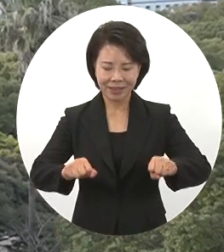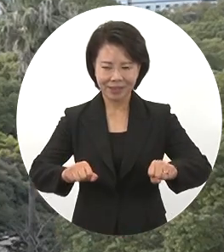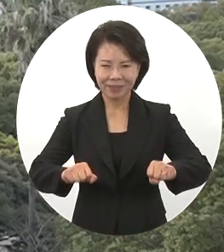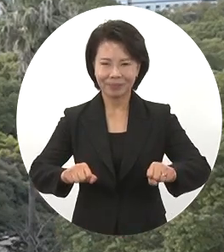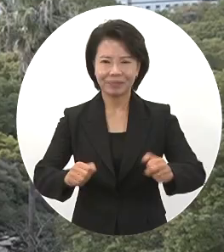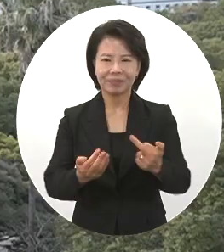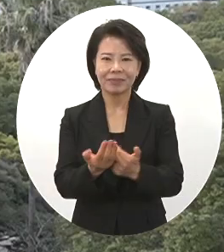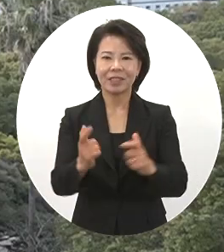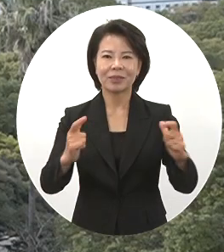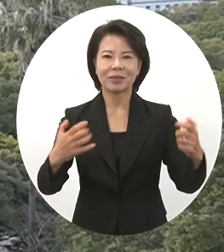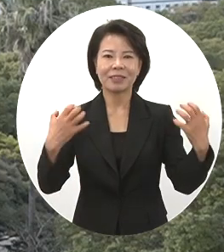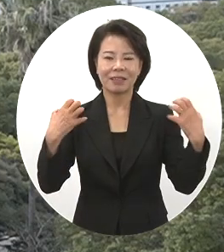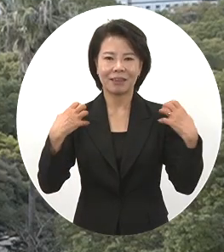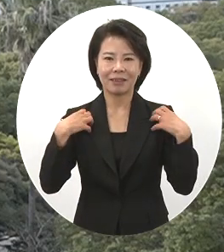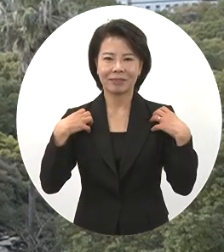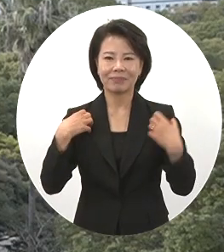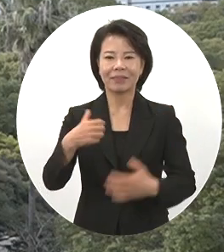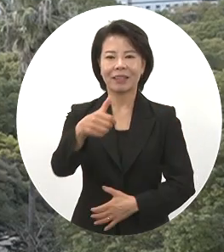안녕하세요.